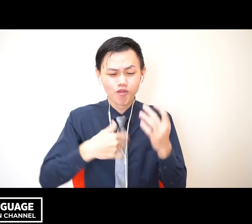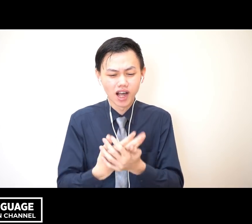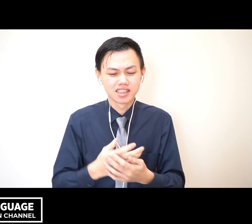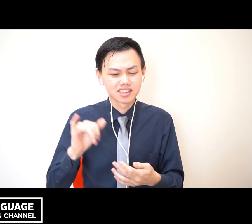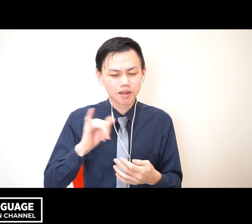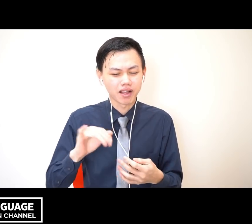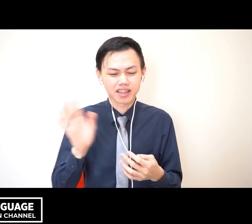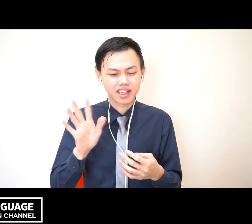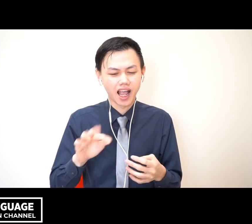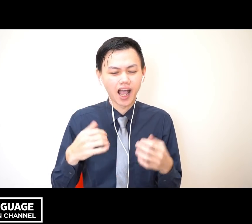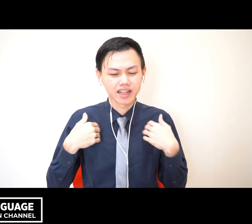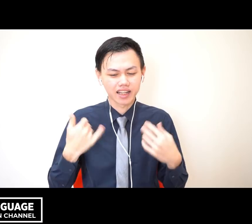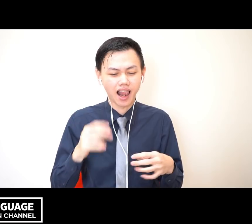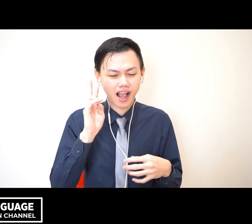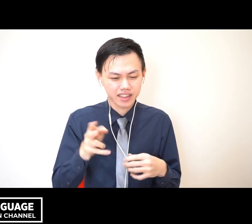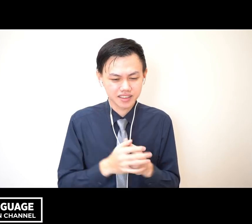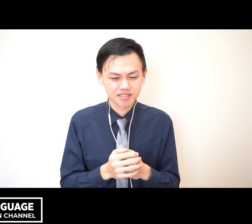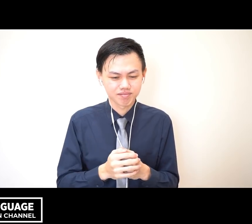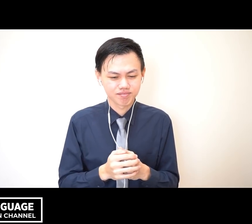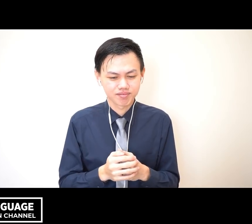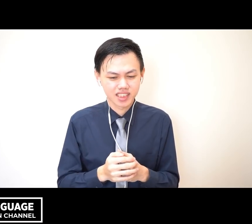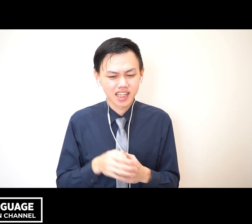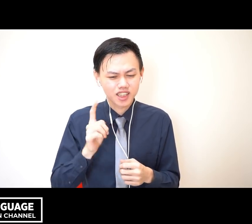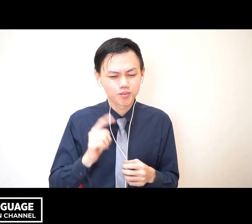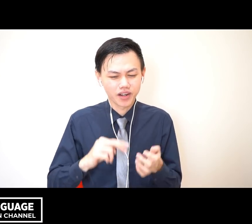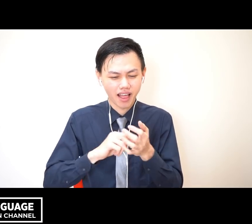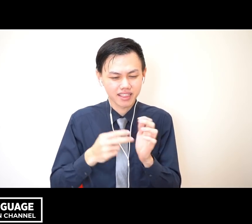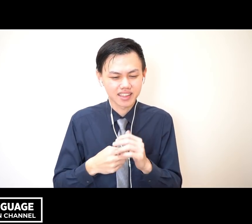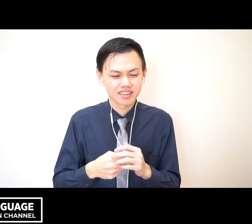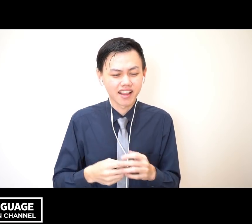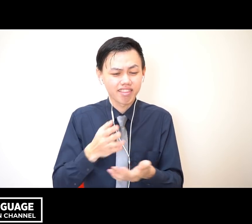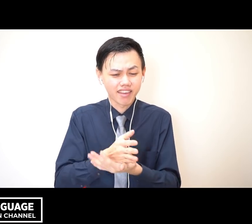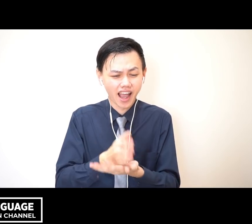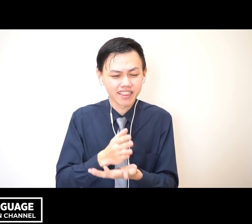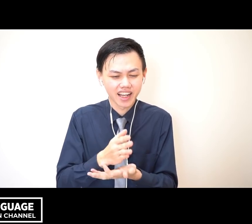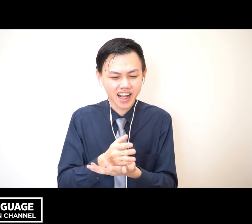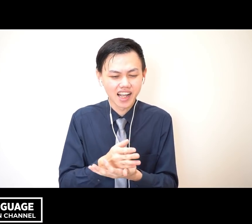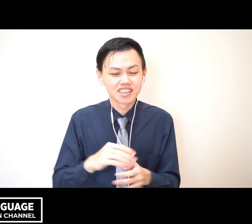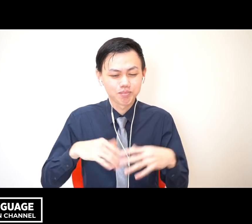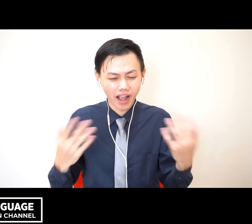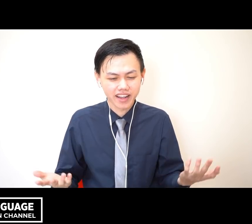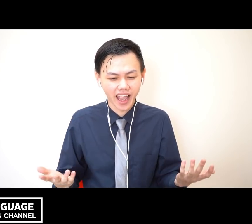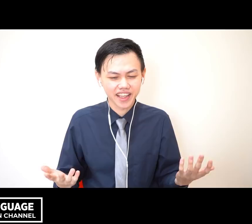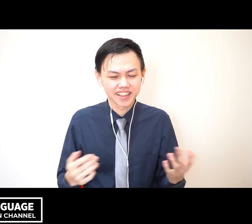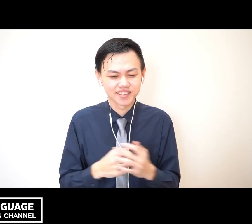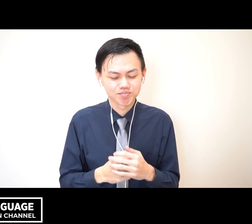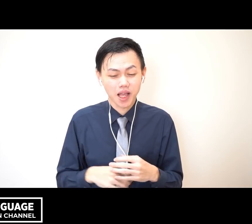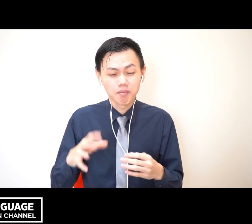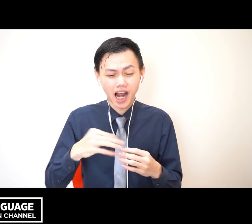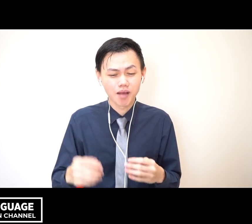Roma 15 ada sebuah ayat-ayat yang buat saya sangat luar biasa. Bahasa Indonesianya mengatakan